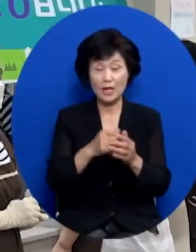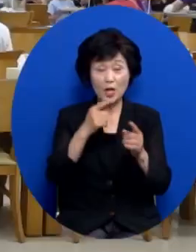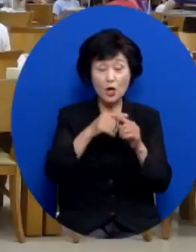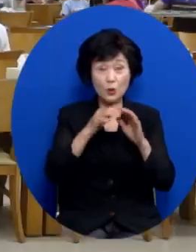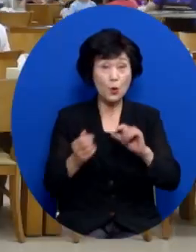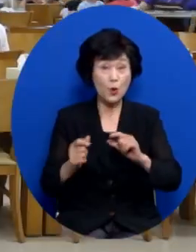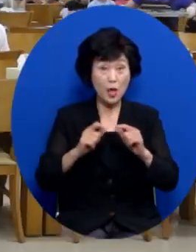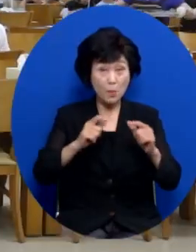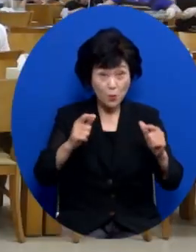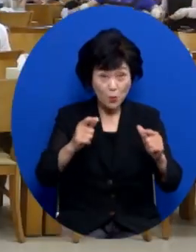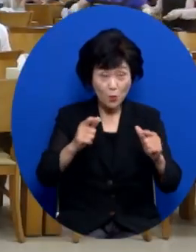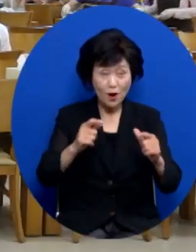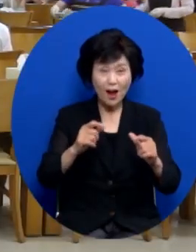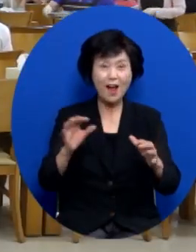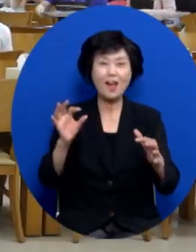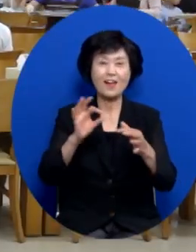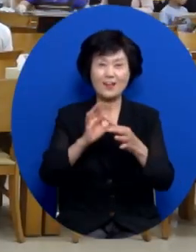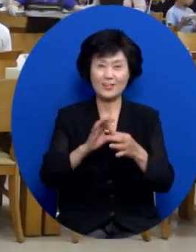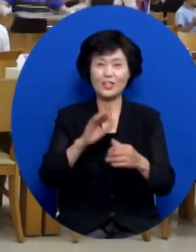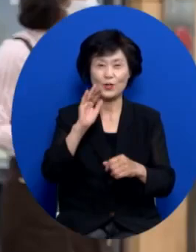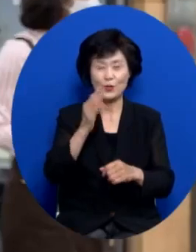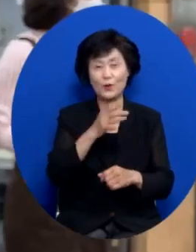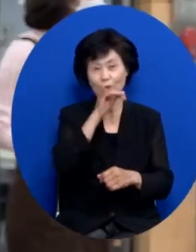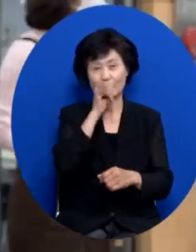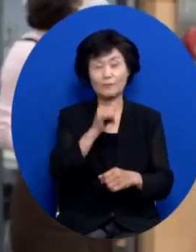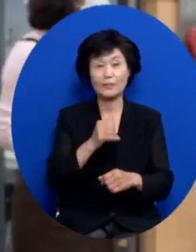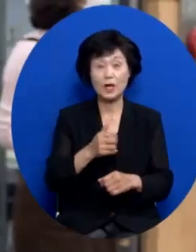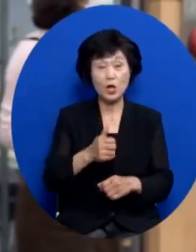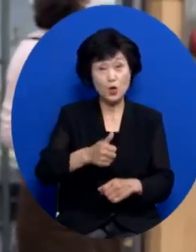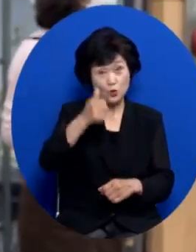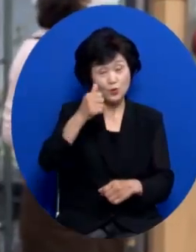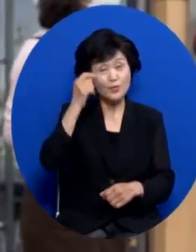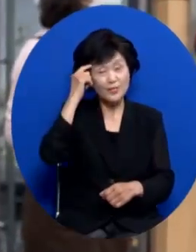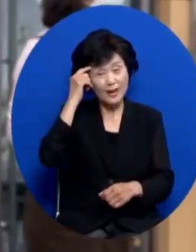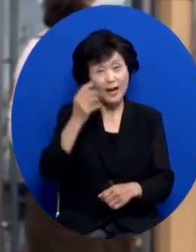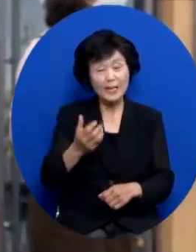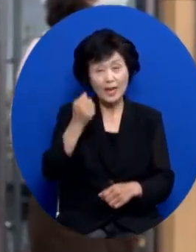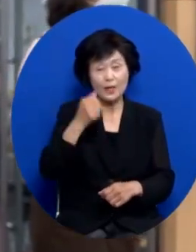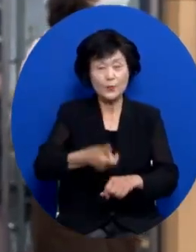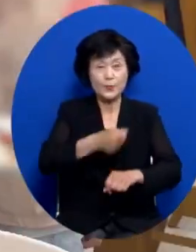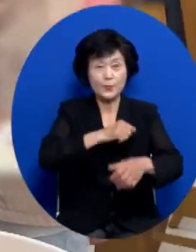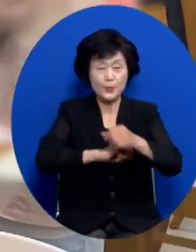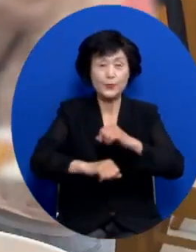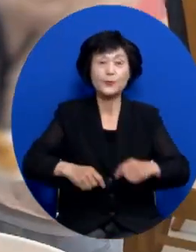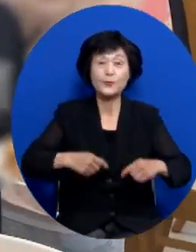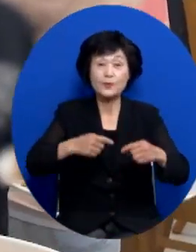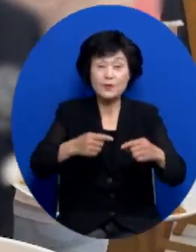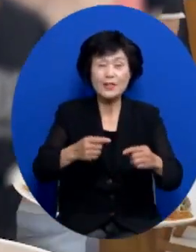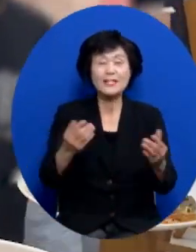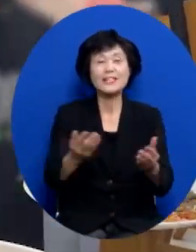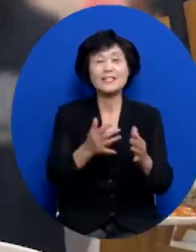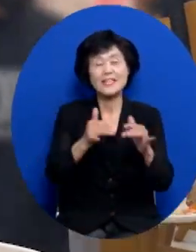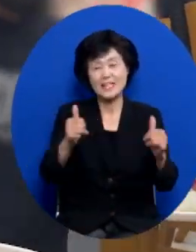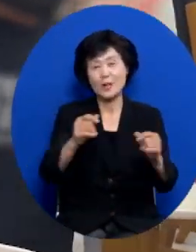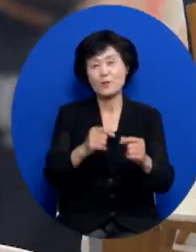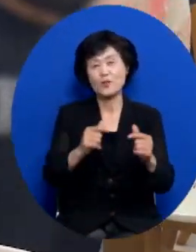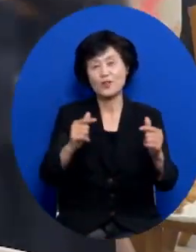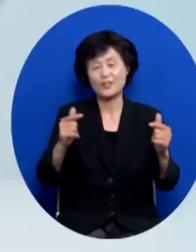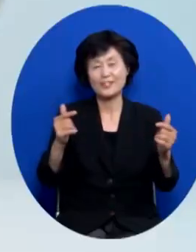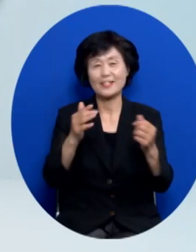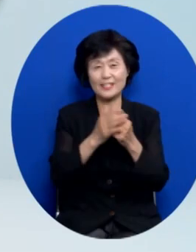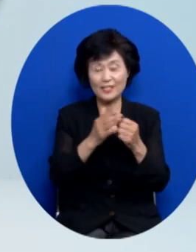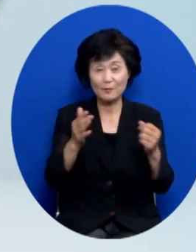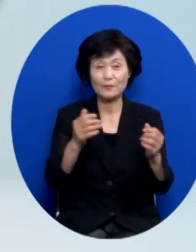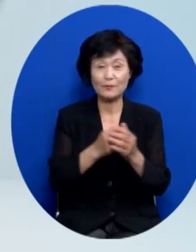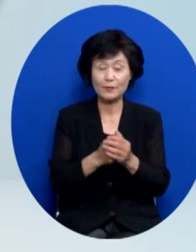부흥과 연결됩니다. 주인의식을 갖고 교회 일에 적극적으로 참여하는 일꾼을 늘리기 때문입니다.